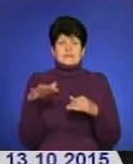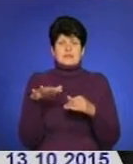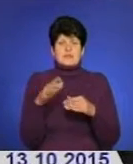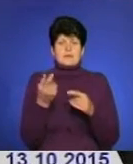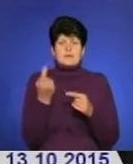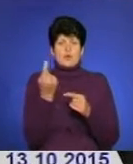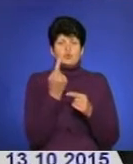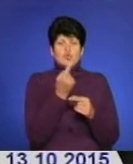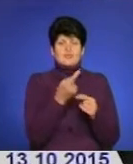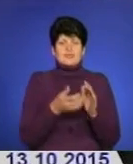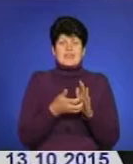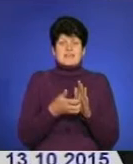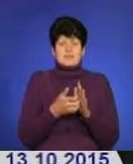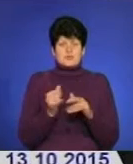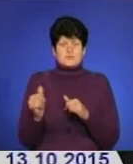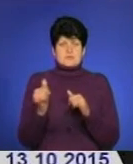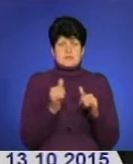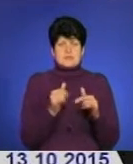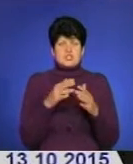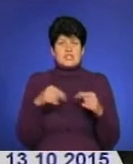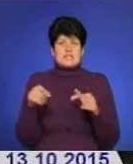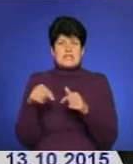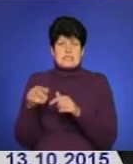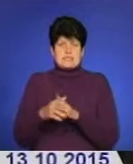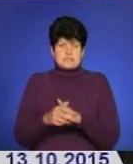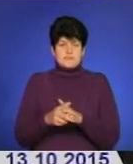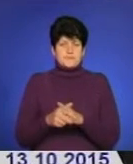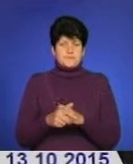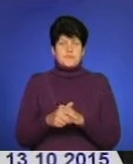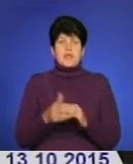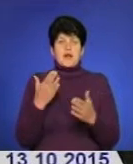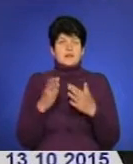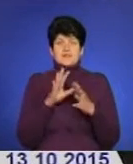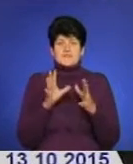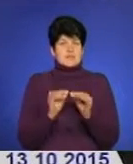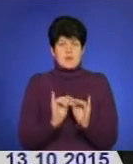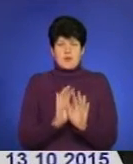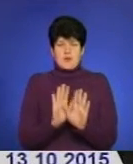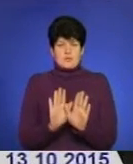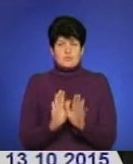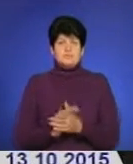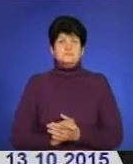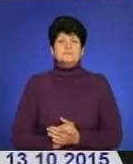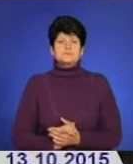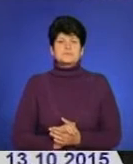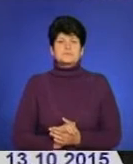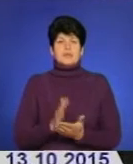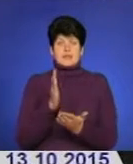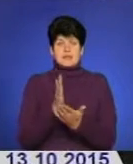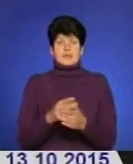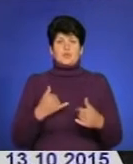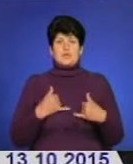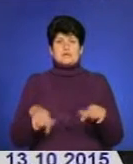не вистачає навіть на те, щоб забезпечити дільниці. Але не все так погано. Є в нас